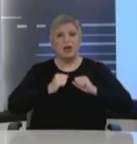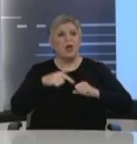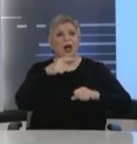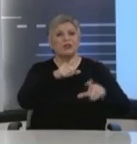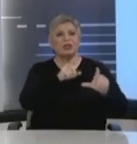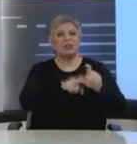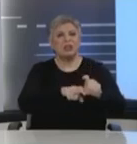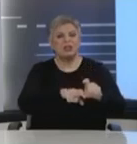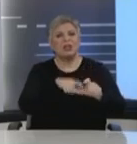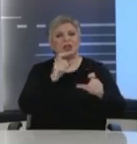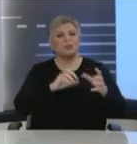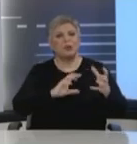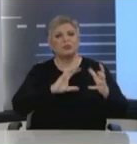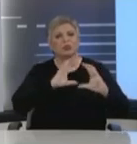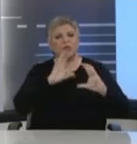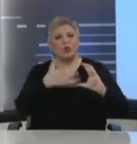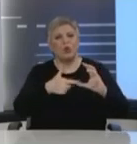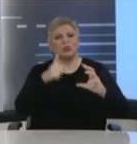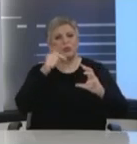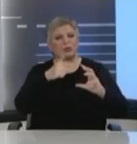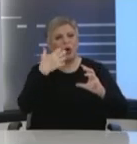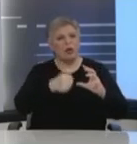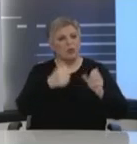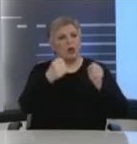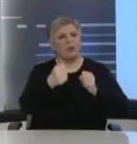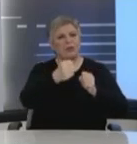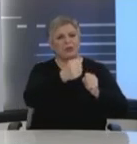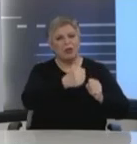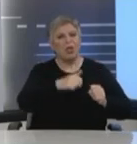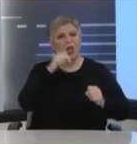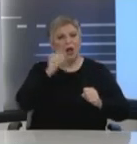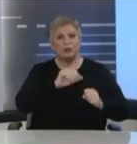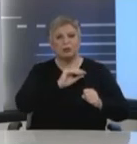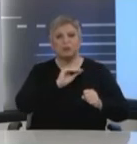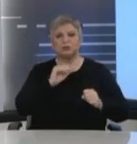κολοσσών. Καταθέτω στα πρακτικά την πρόταση που έστειλα στον Πρόεδρο της Βουλής.